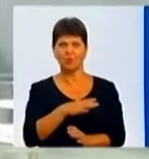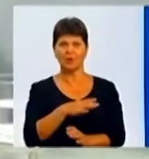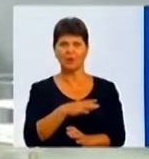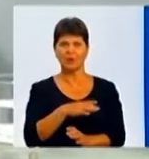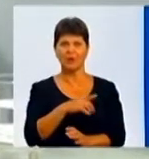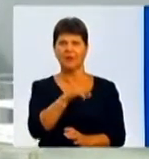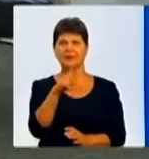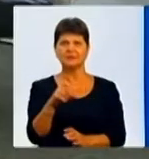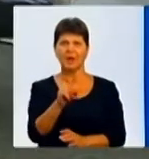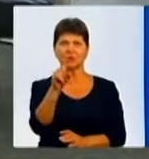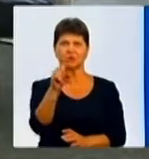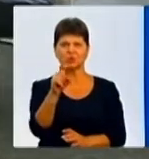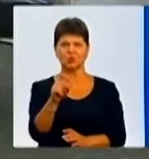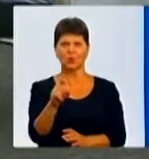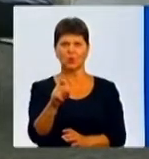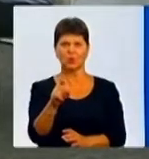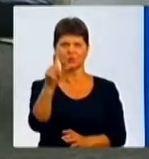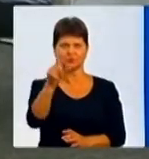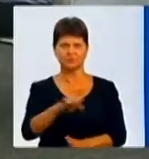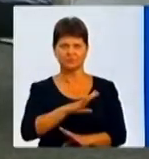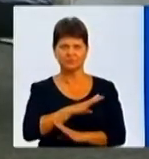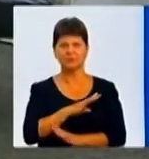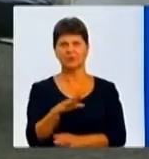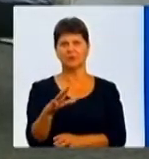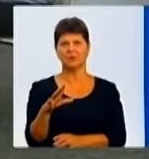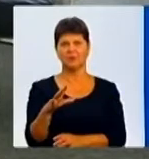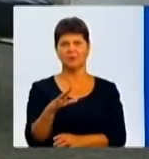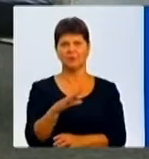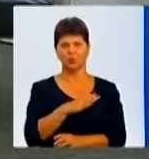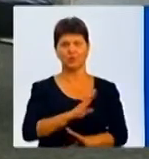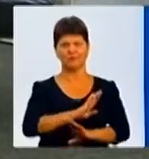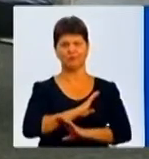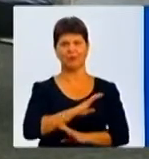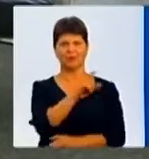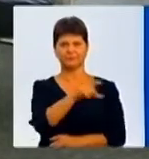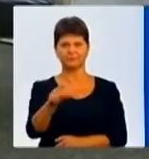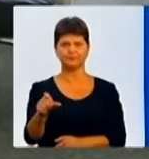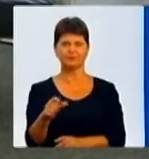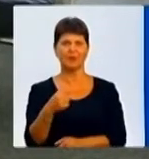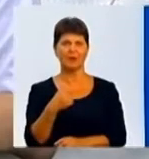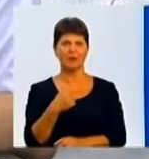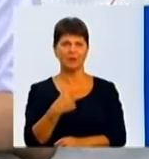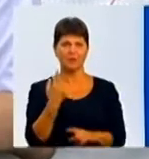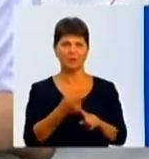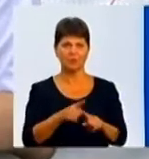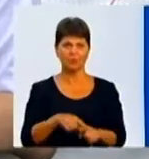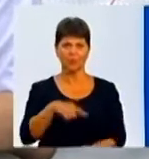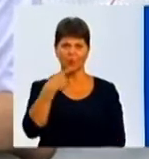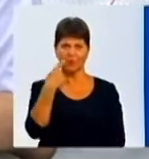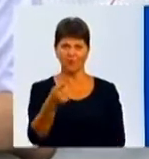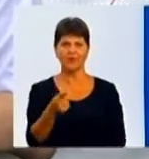сотні реєструвалося отруєння грибами, і десятки були смертельних випадків. Тому я ж вже говорив, що